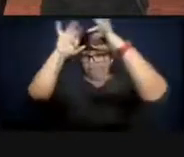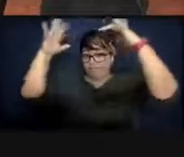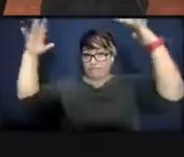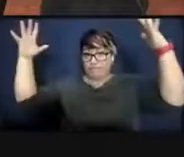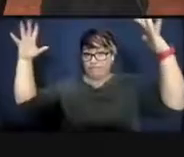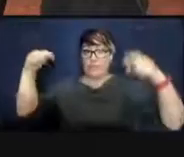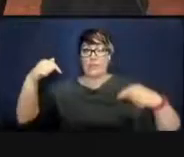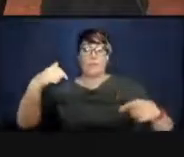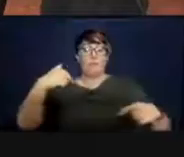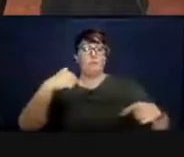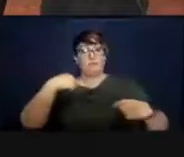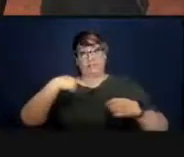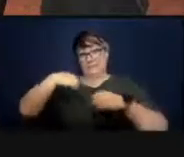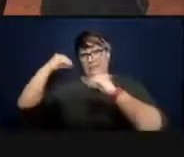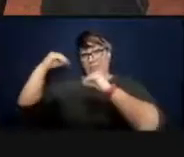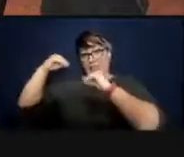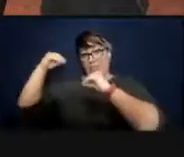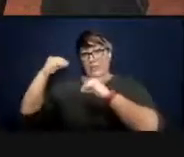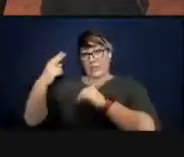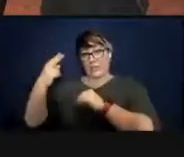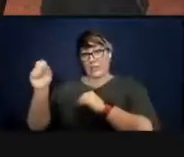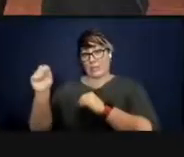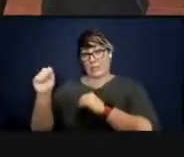jambo kwa macho yako